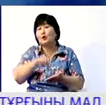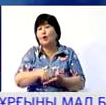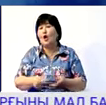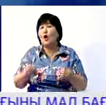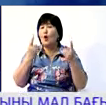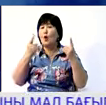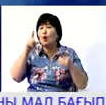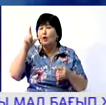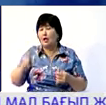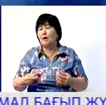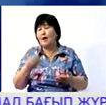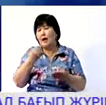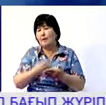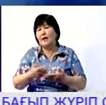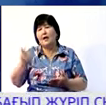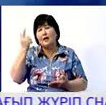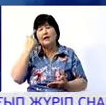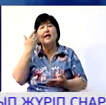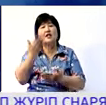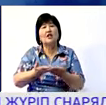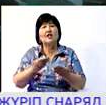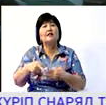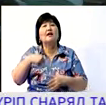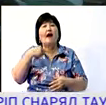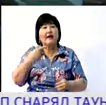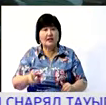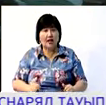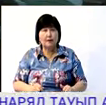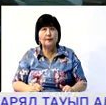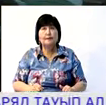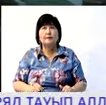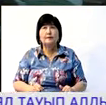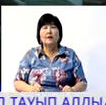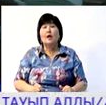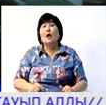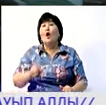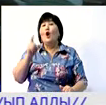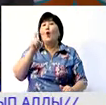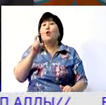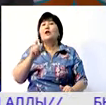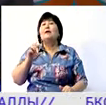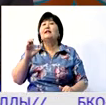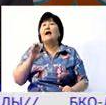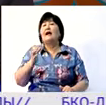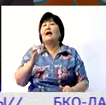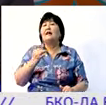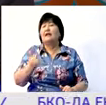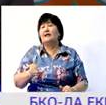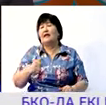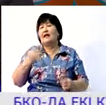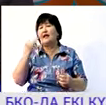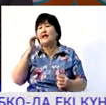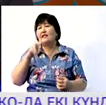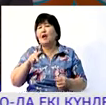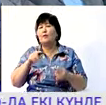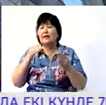ғұлама туралы құнды пікірлер тың деректерді айтты. Хусамадин Ас-Саханаки исламдын насихаттап, кунды